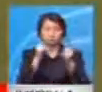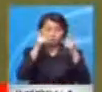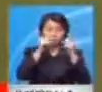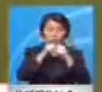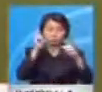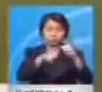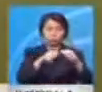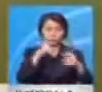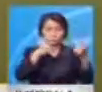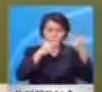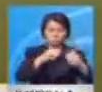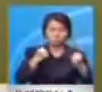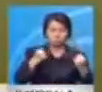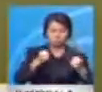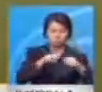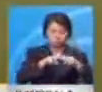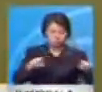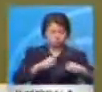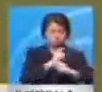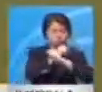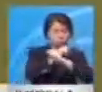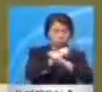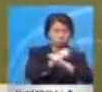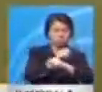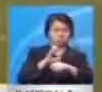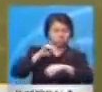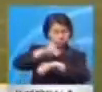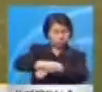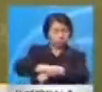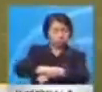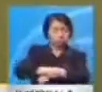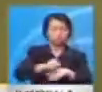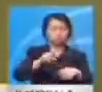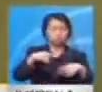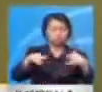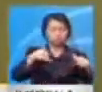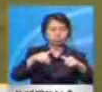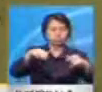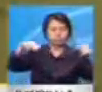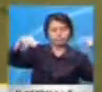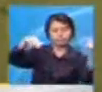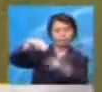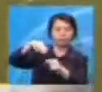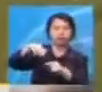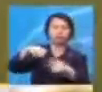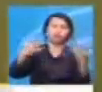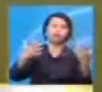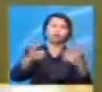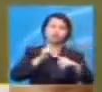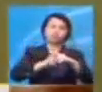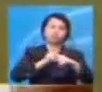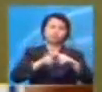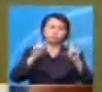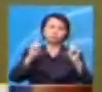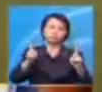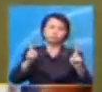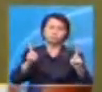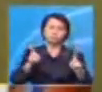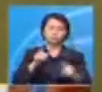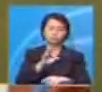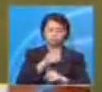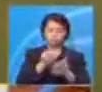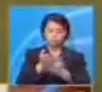jaringan itu Pelawat mula menguatkan barisan pertahanan dan bahagian serangan hasilnya jaringan penyamaan dijelmakan pelawaterusitias